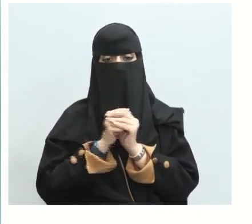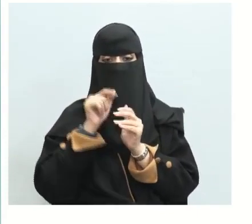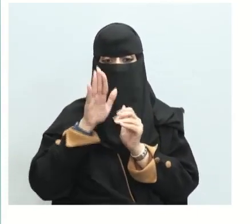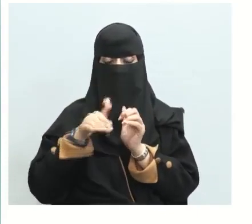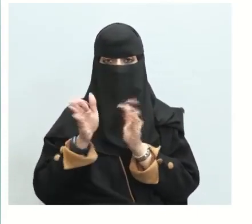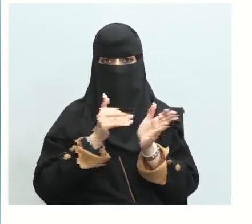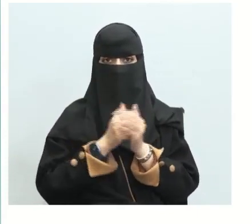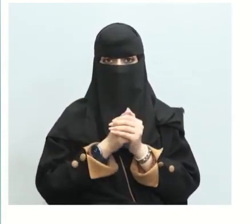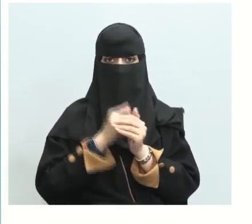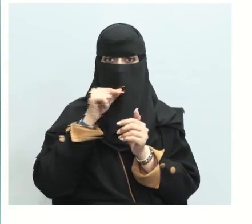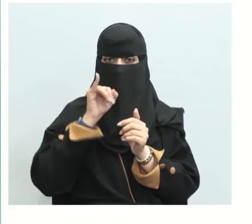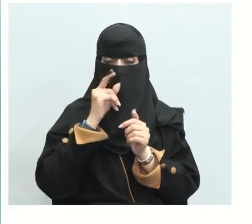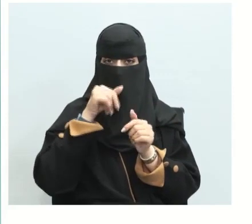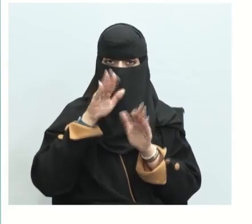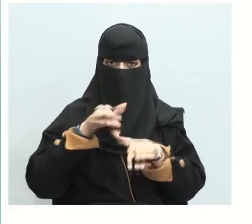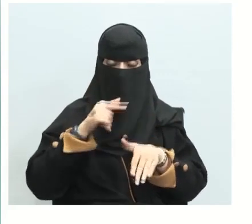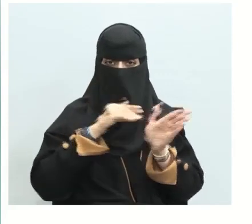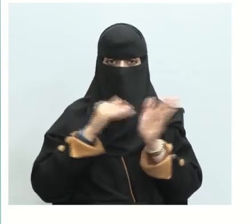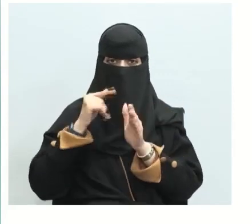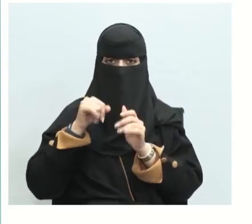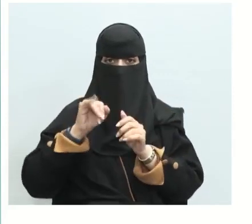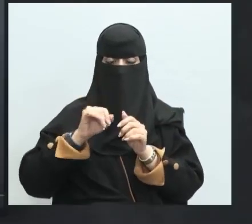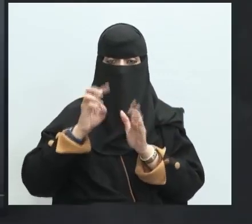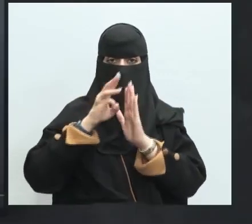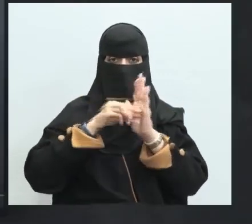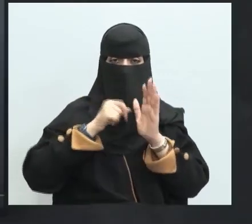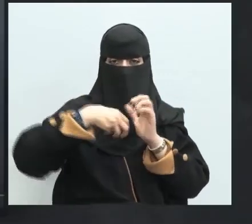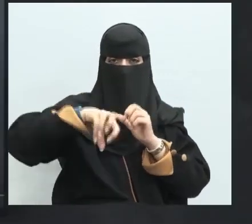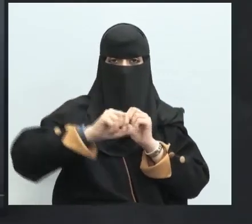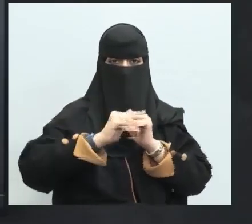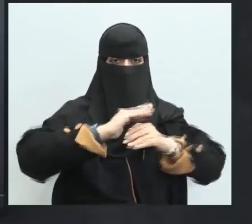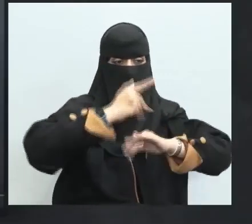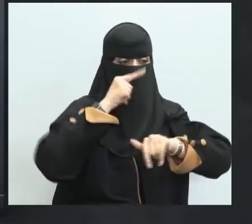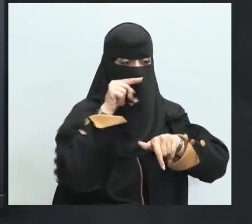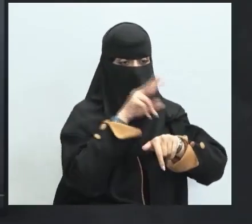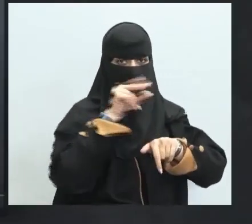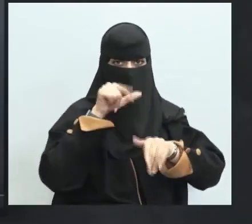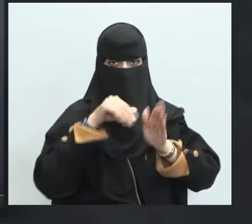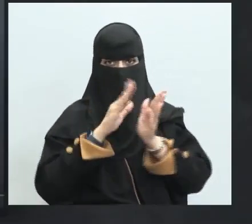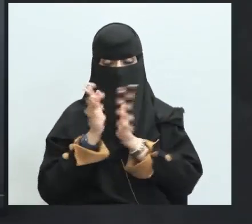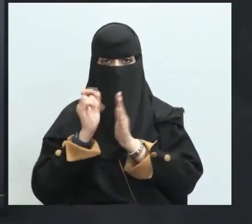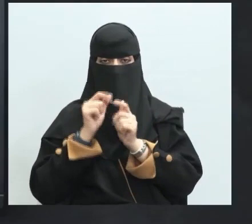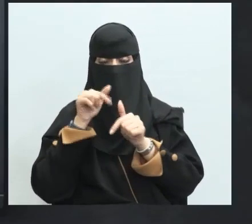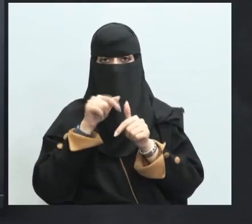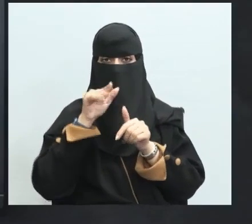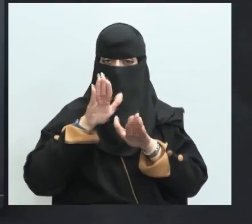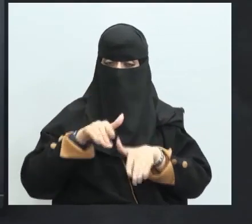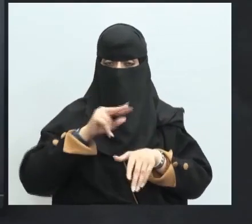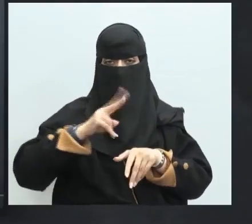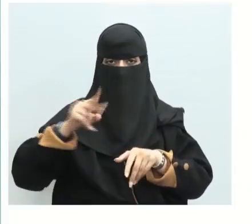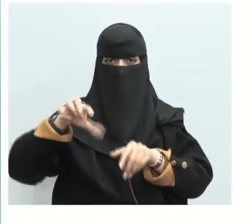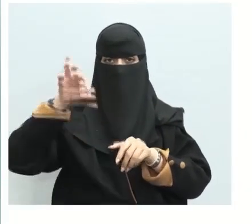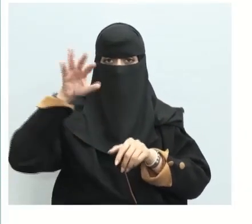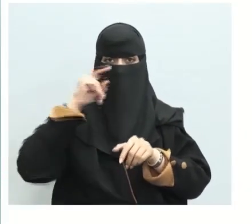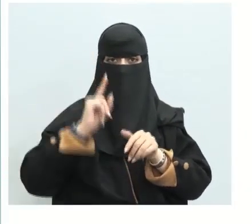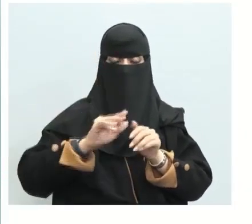إذا من خلال مايكروسوفت إيدج بإمكانك اختيار نوع الجهاز الذي ستشاهد الموقع الإلكتروني من خلاله. موجود عدة